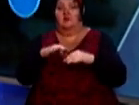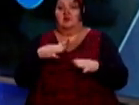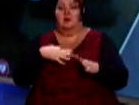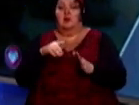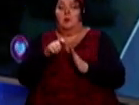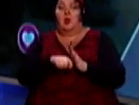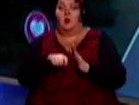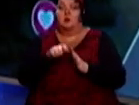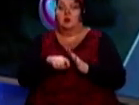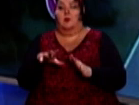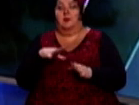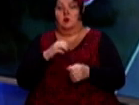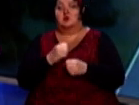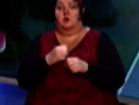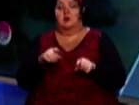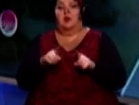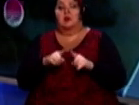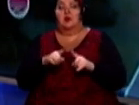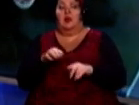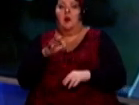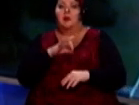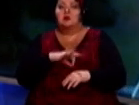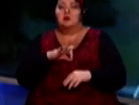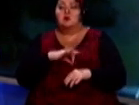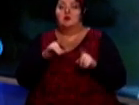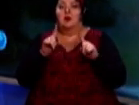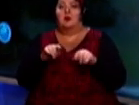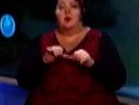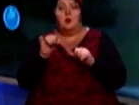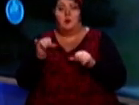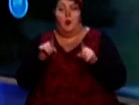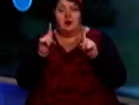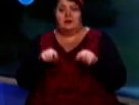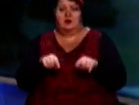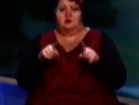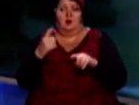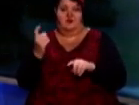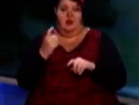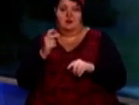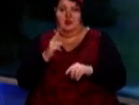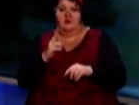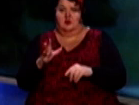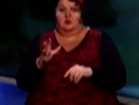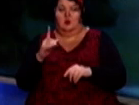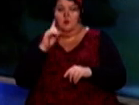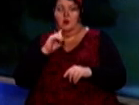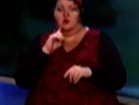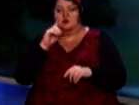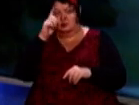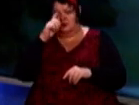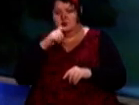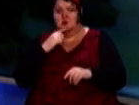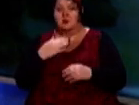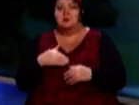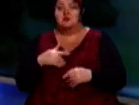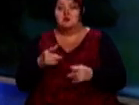і було зроблено таке от пристосування, навіть попри те, що власники квартир поки що не розуміють, для чого